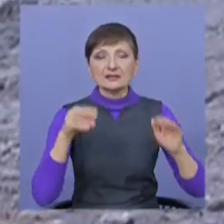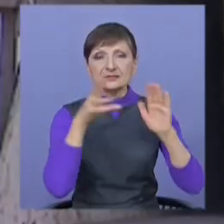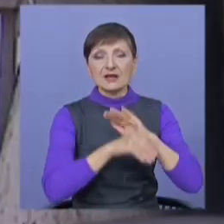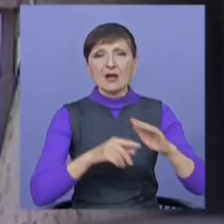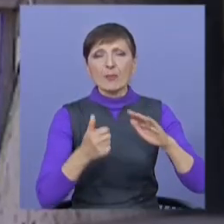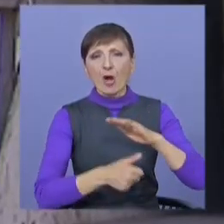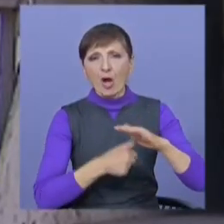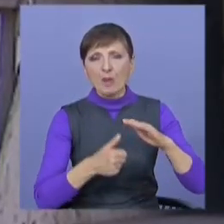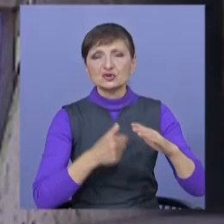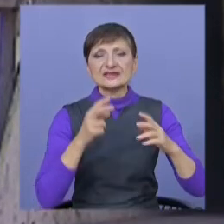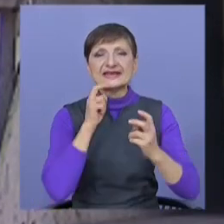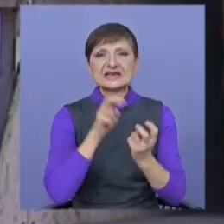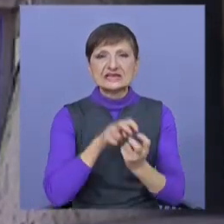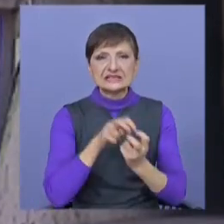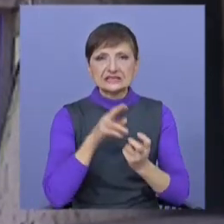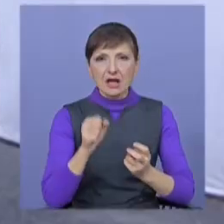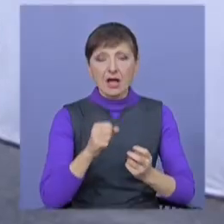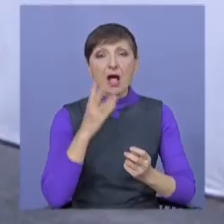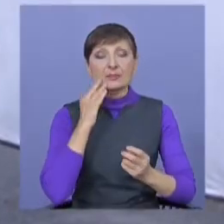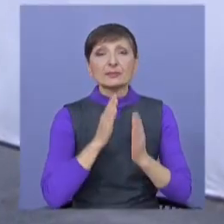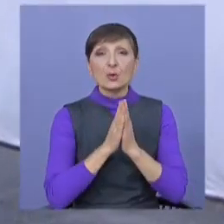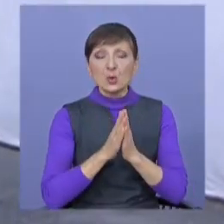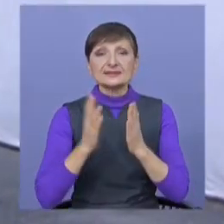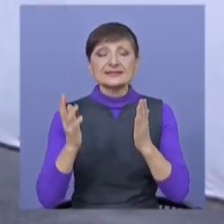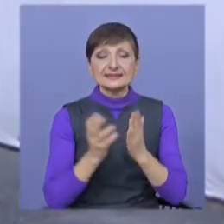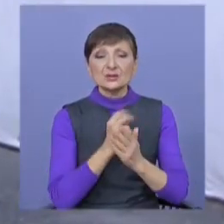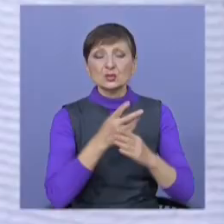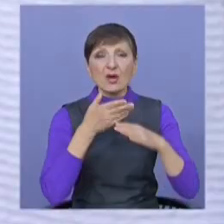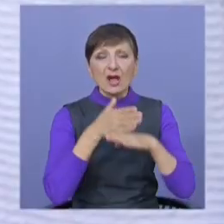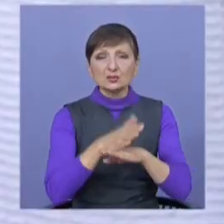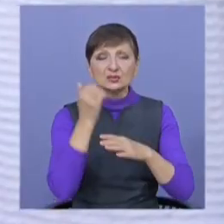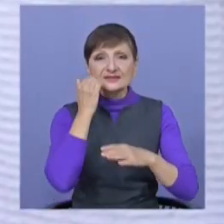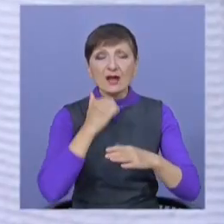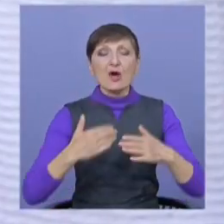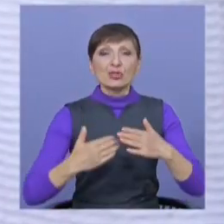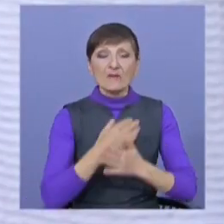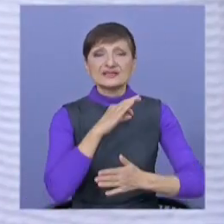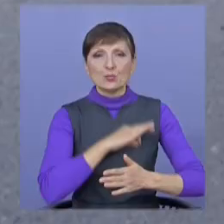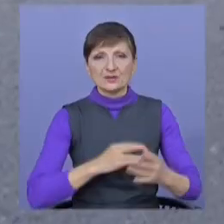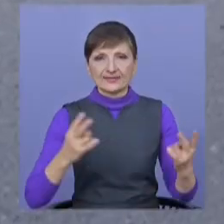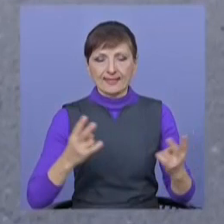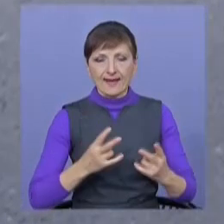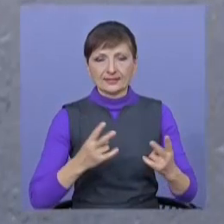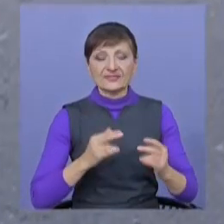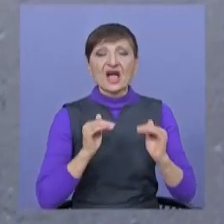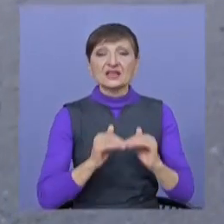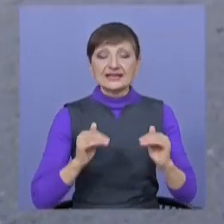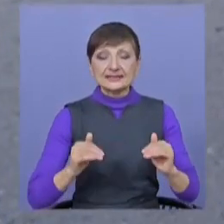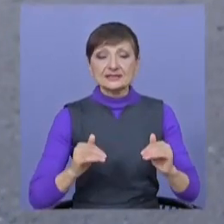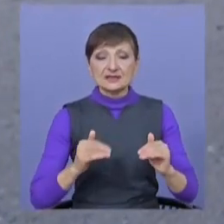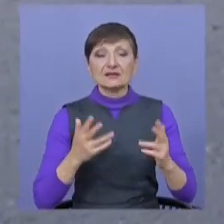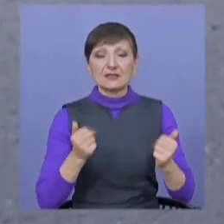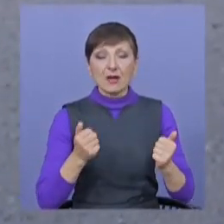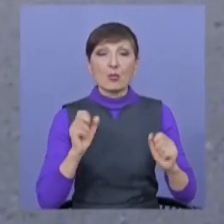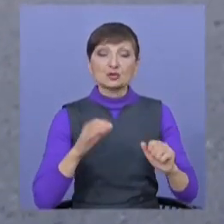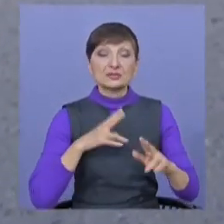бомжи и крысы, возмущаются горожане. Алматинцы просят найти разрушающиеся постройки новое применение. Для детей, да, наверное,